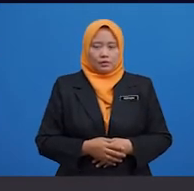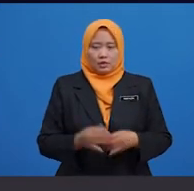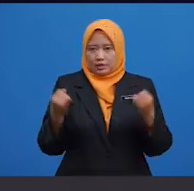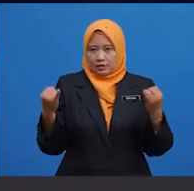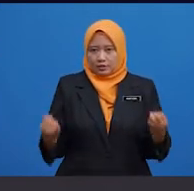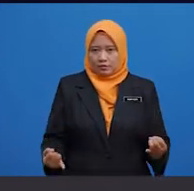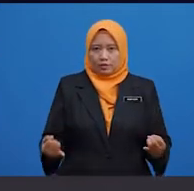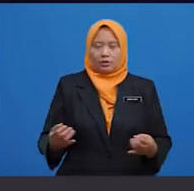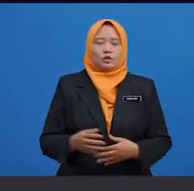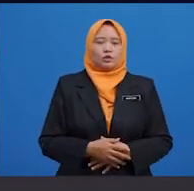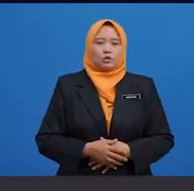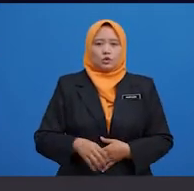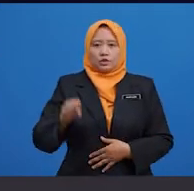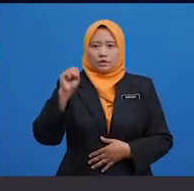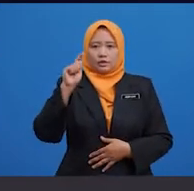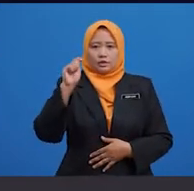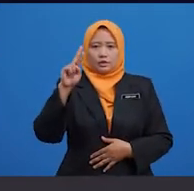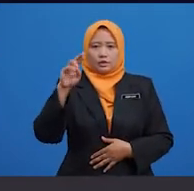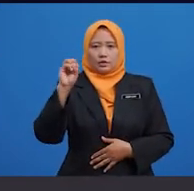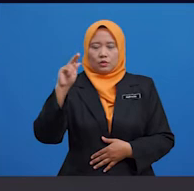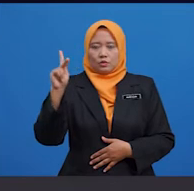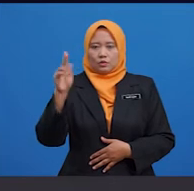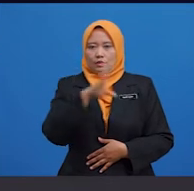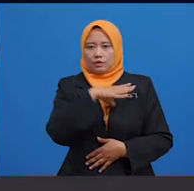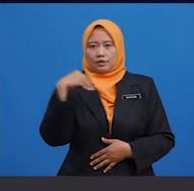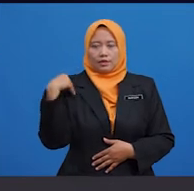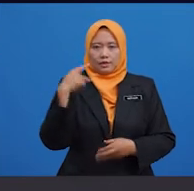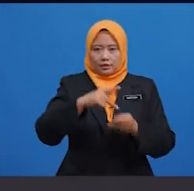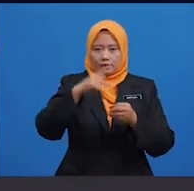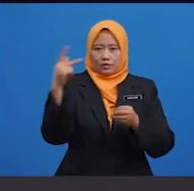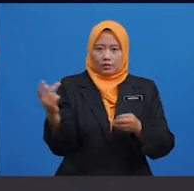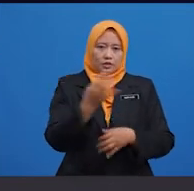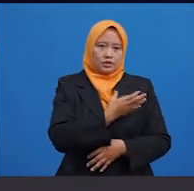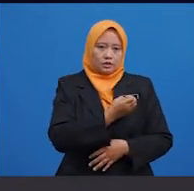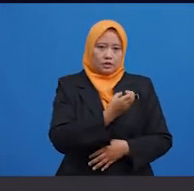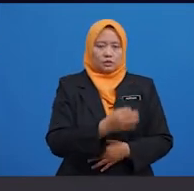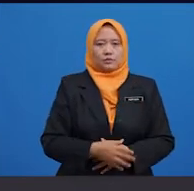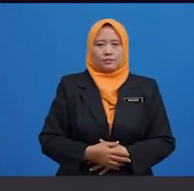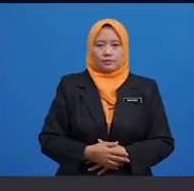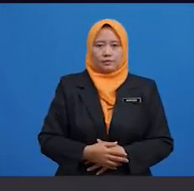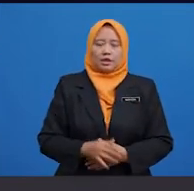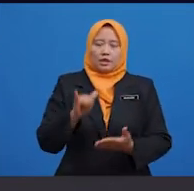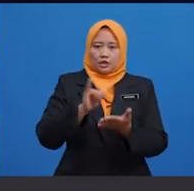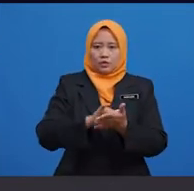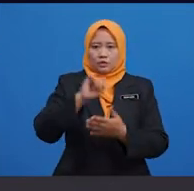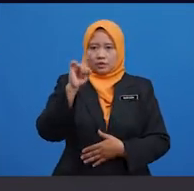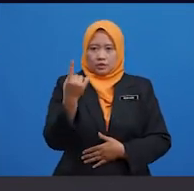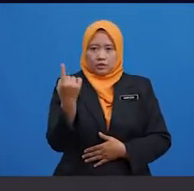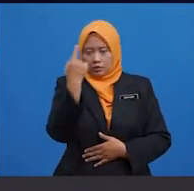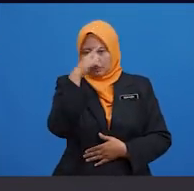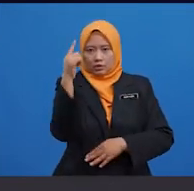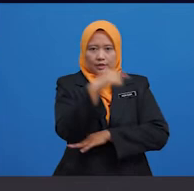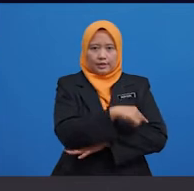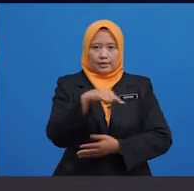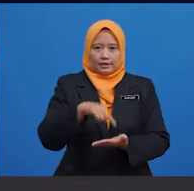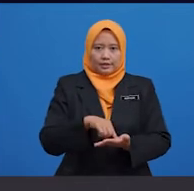isi padu strok dan keluaran jantung. Baiklah, Sekian saja daripada saya pada kali ini.